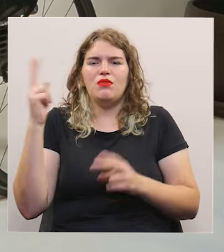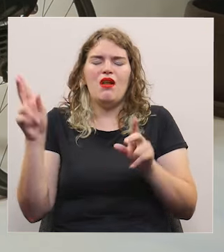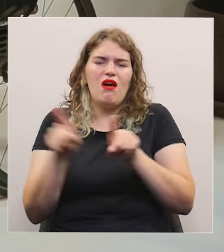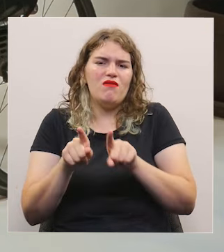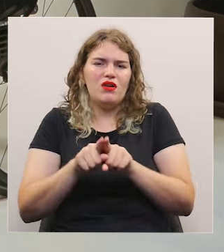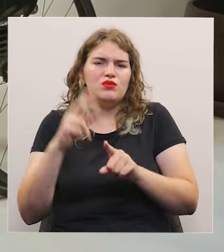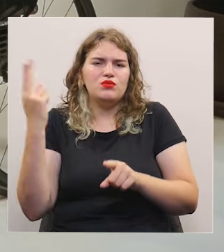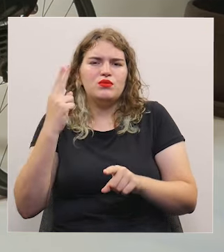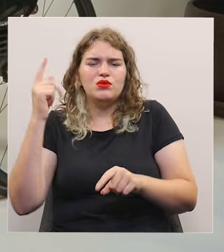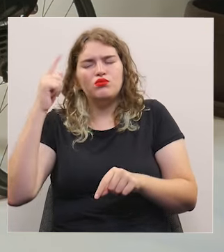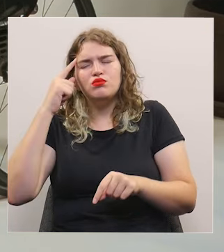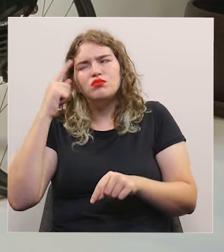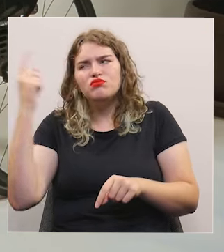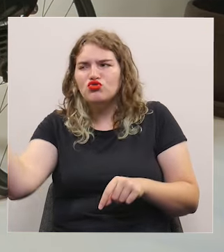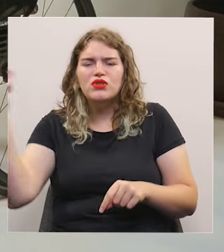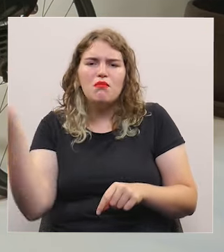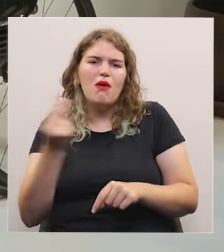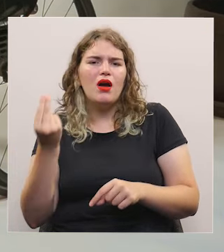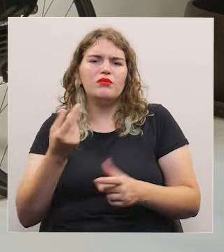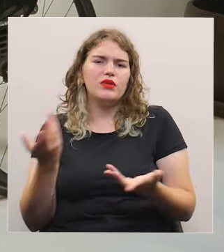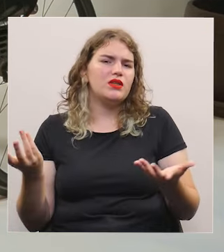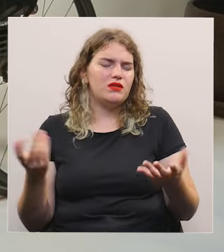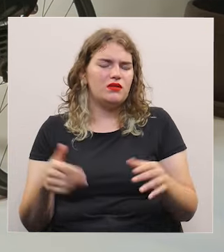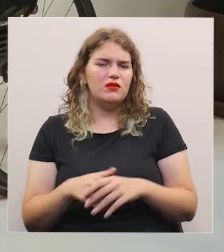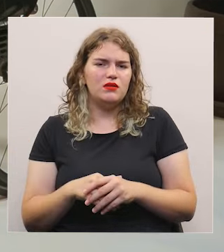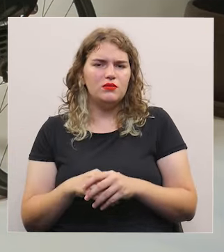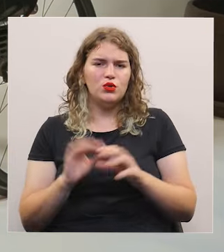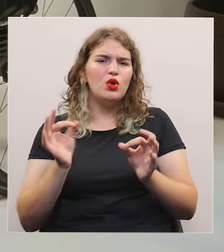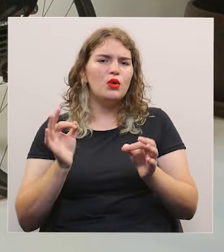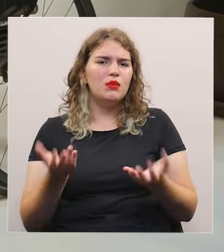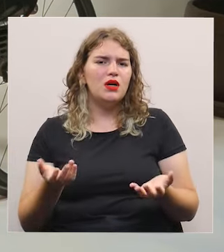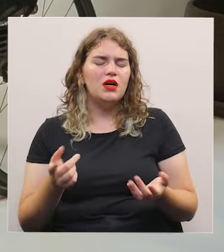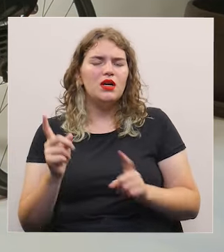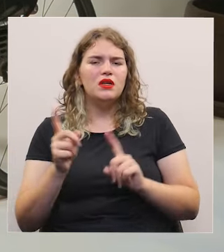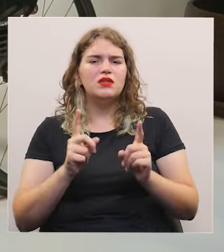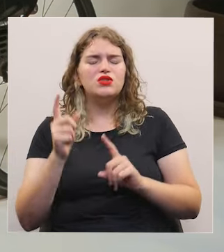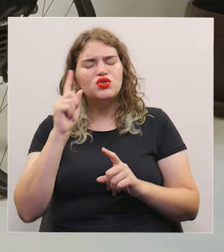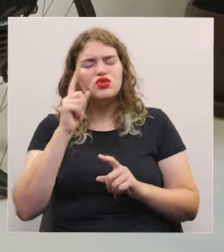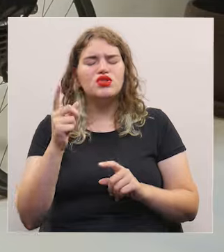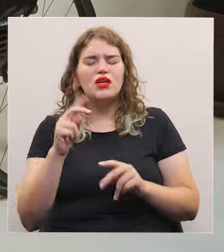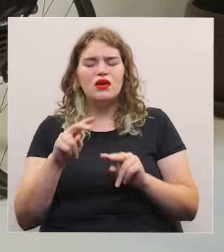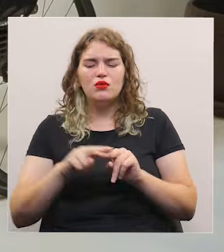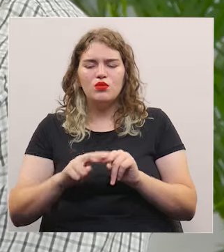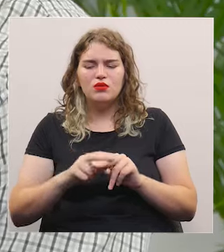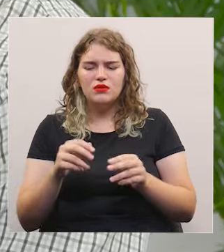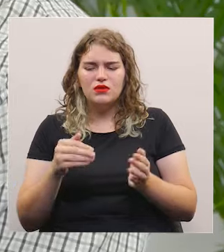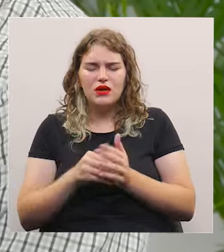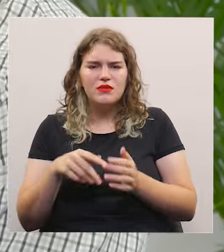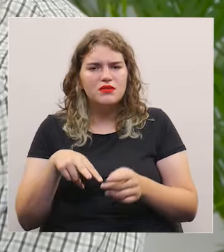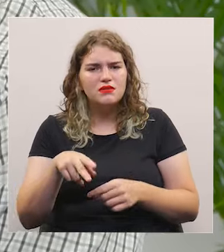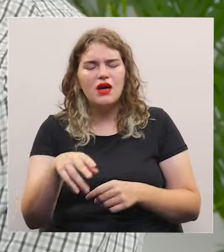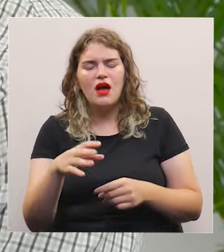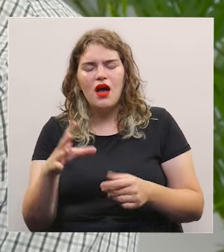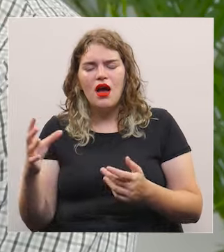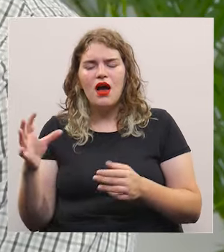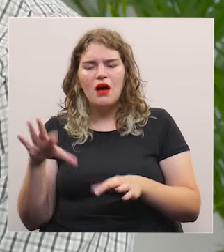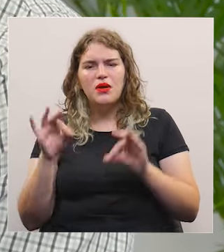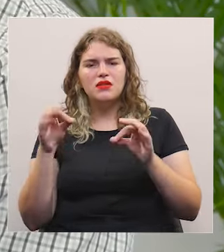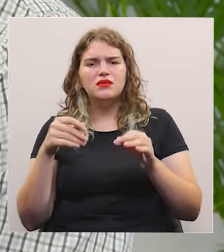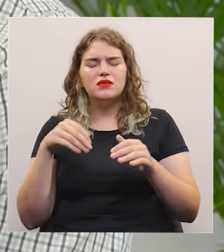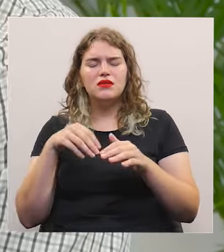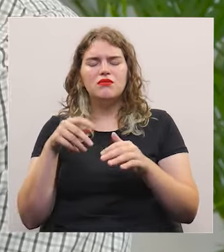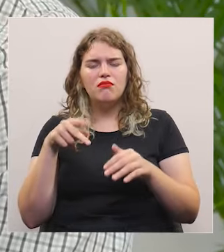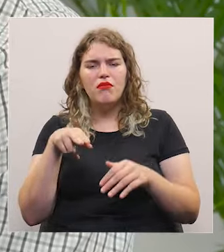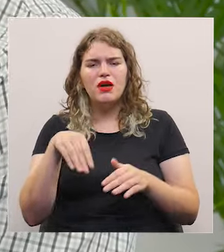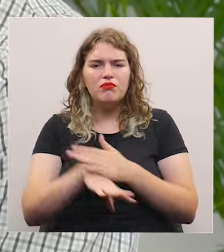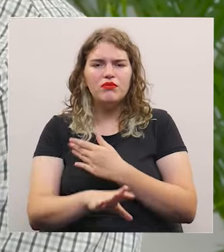dumnezeiască. Înțelepciunea este la El și El știe planul perfect și El știe... e timpul perfect și pe unde trebuie să mergem. Am ales să merg prin credință,